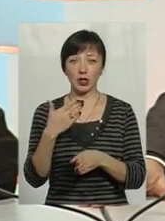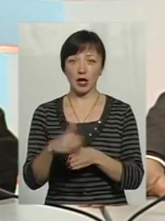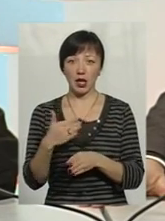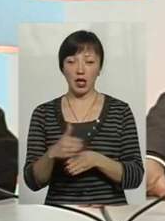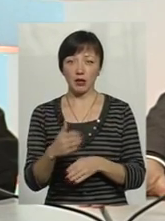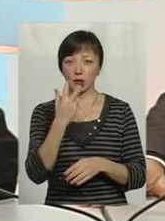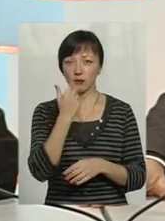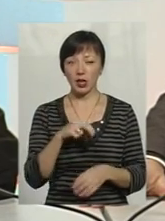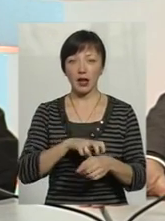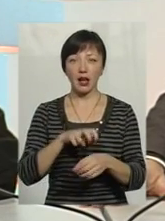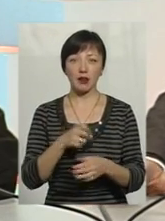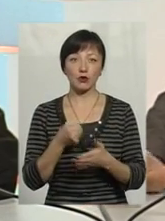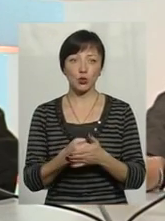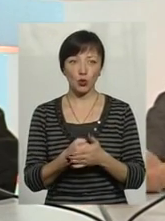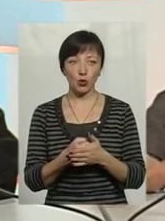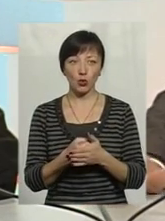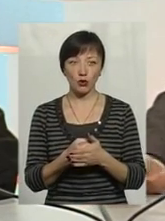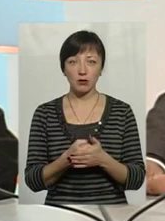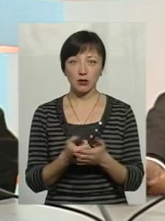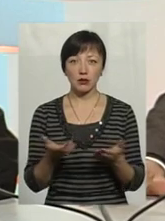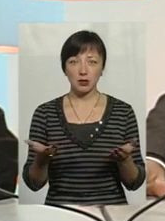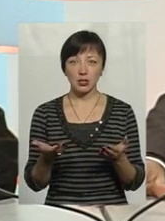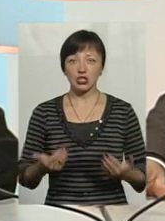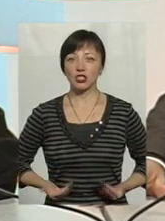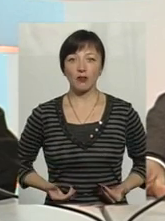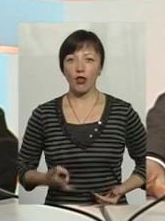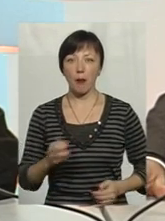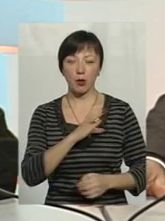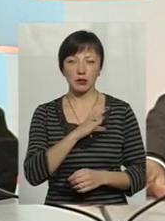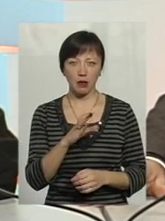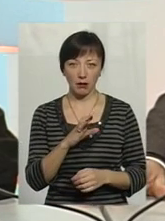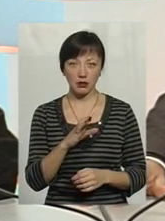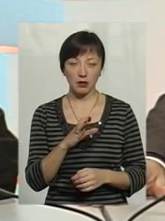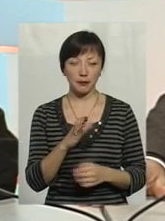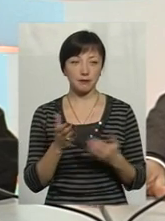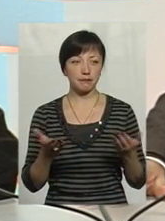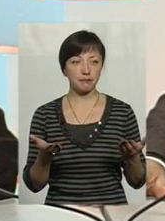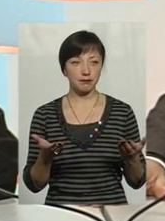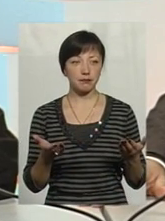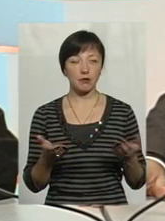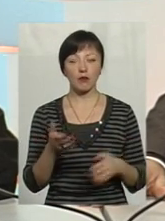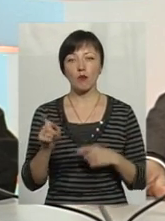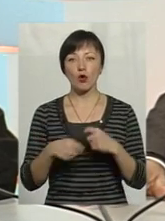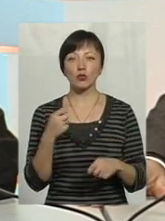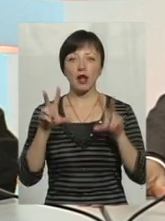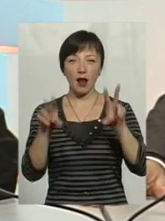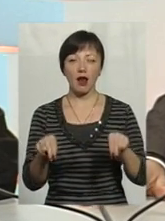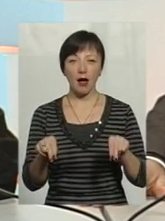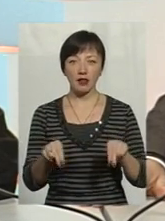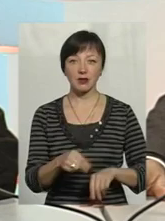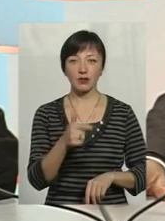привчає лікарів до того, що вони живуть не по статках, порушуючи і клятву Гіппократа, і